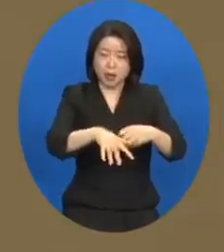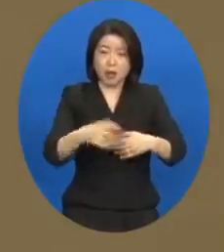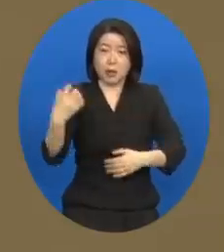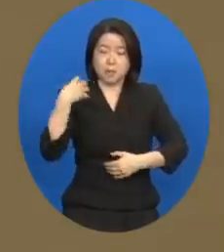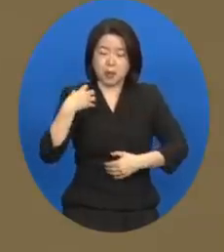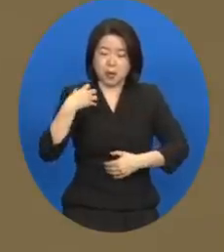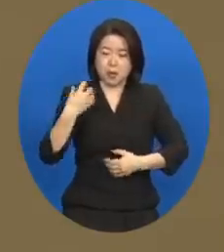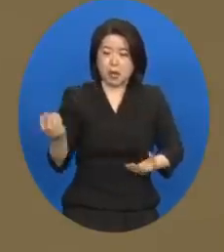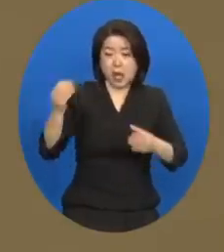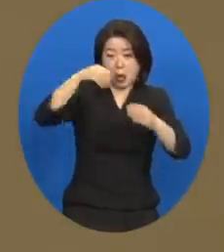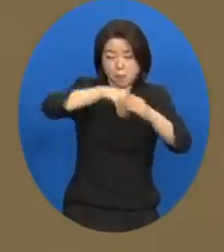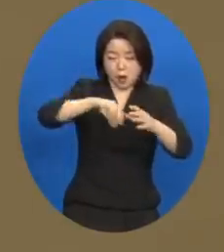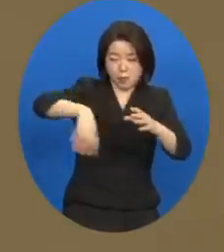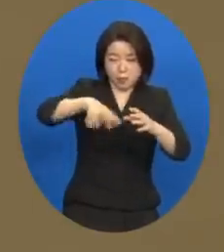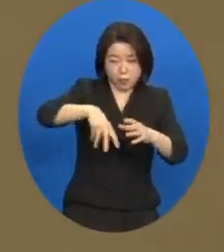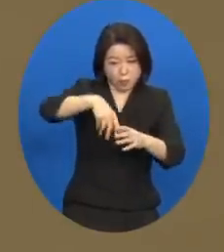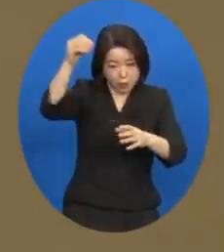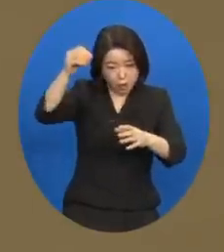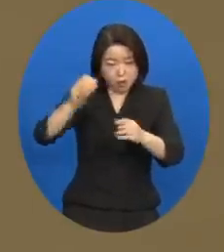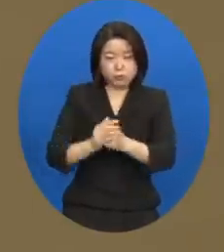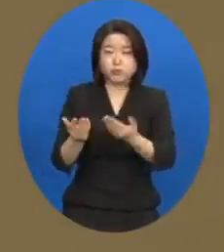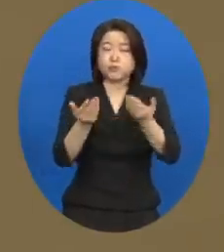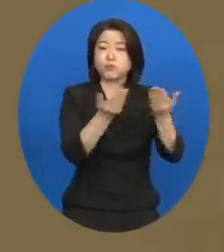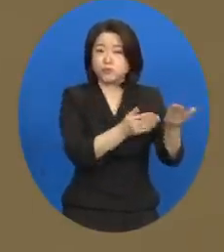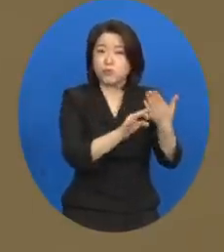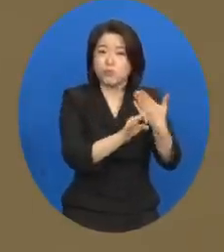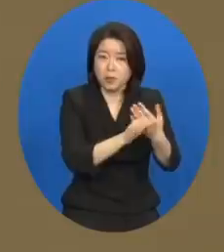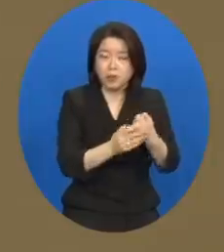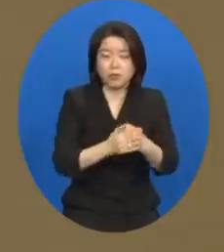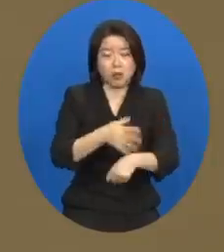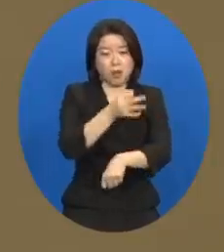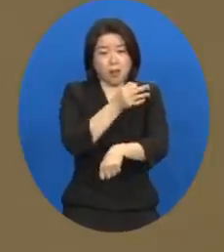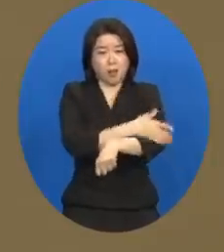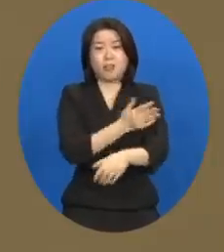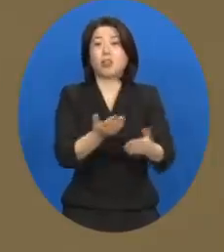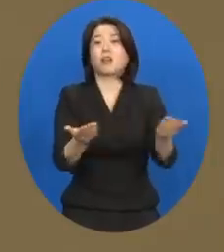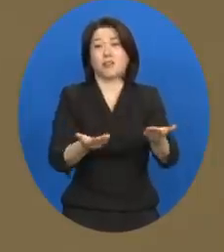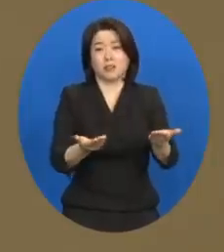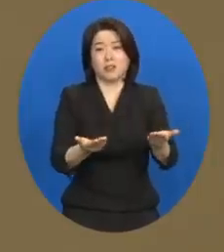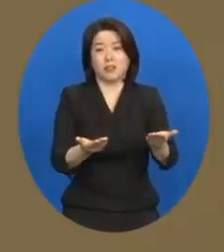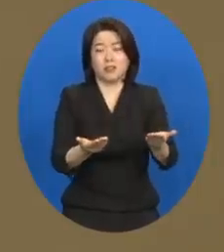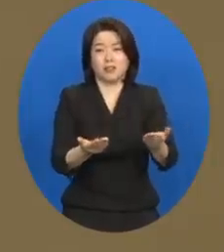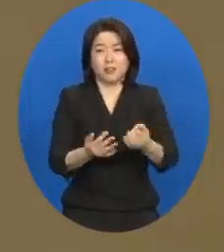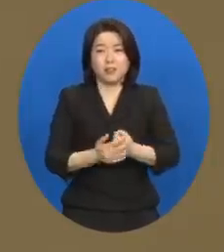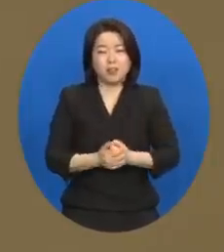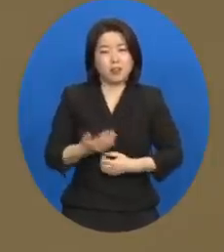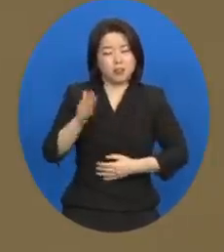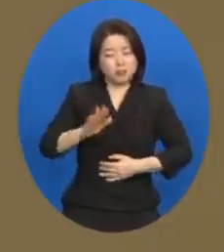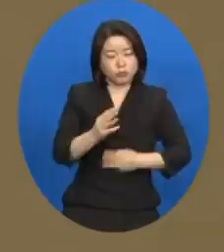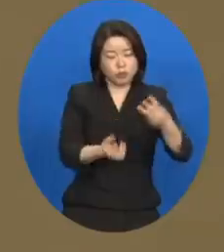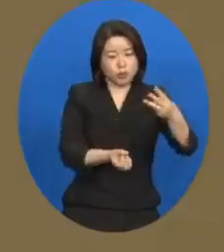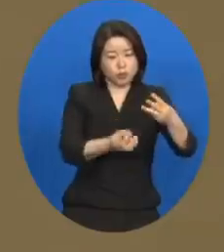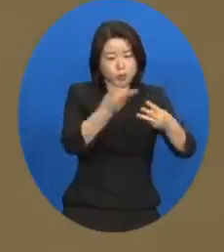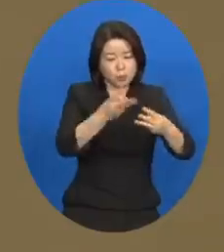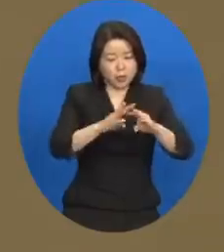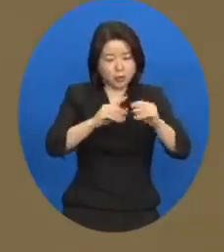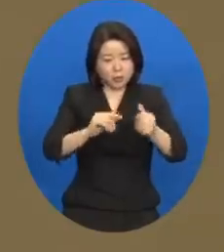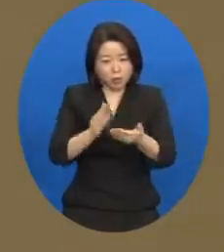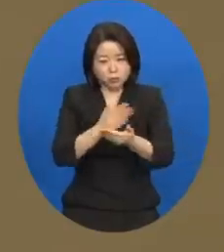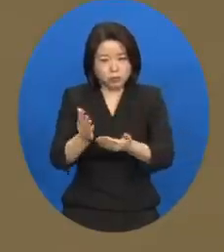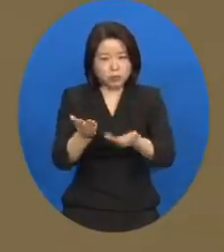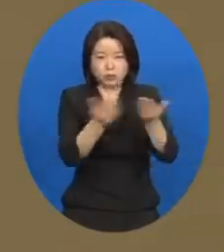제비 뽑아서 한 몫을 주면 간단하게 끝날 일 아닙니까? 근데 레위 지파에게는 땅을 주지